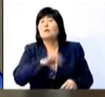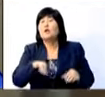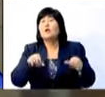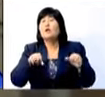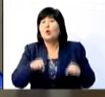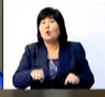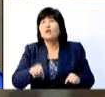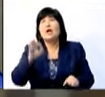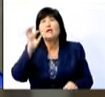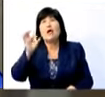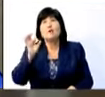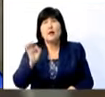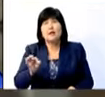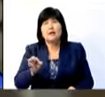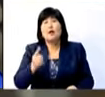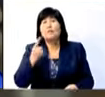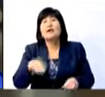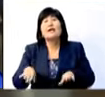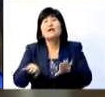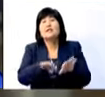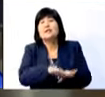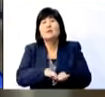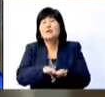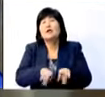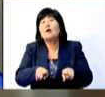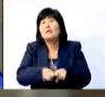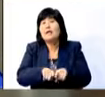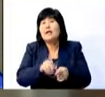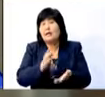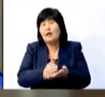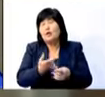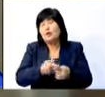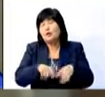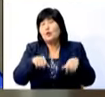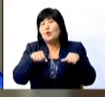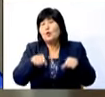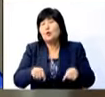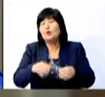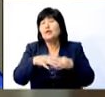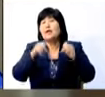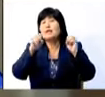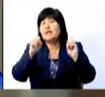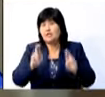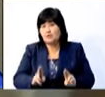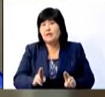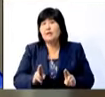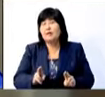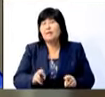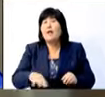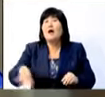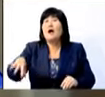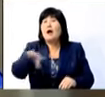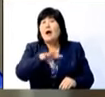құқықтық нормативтердің бір типтілігі. Біркеліктілігі, яғни сол құқықтық тәжірибенің